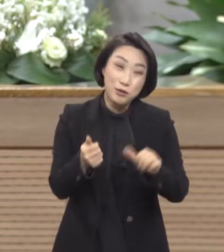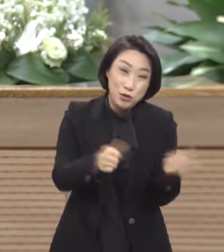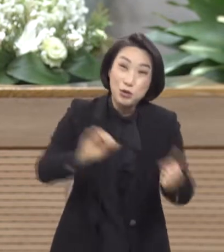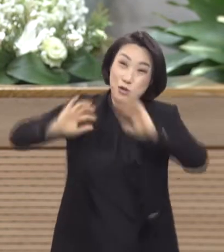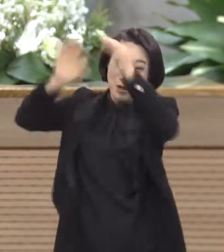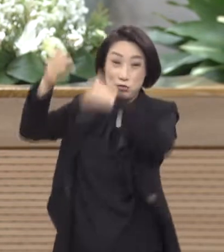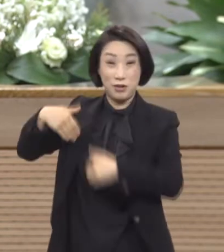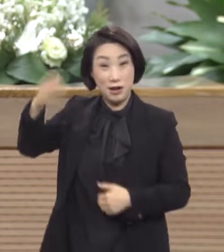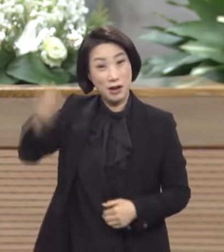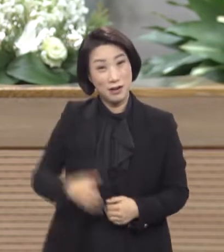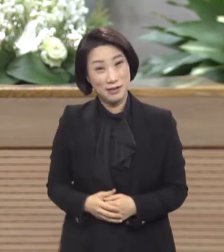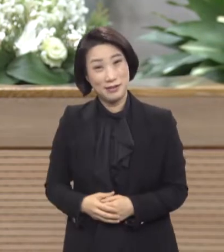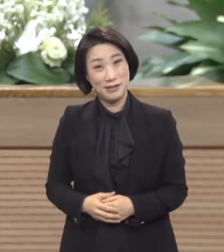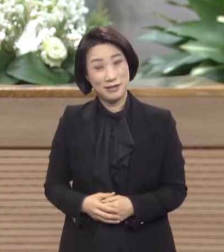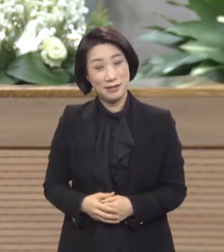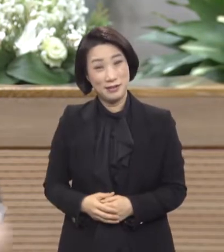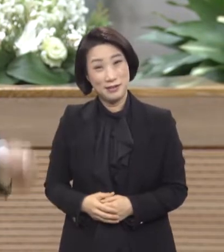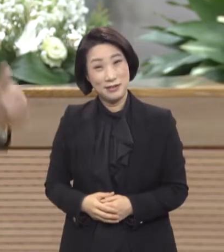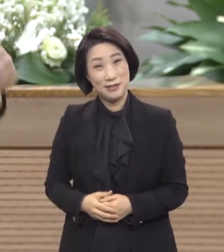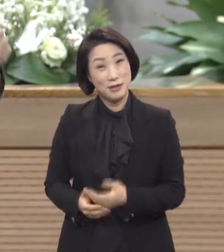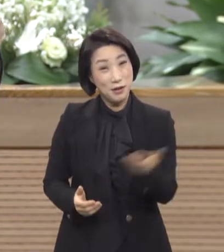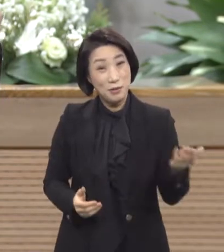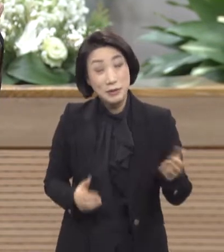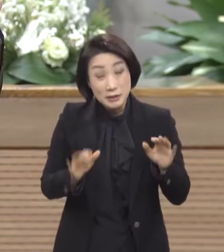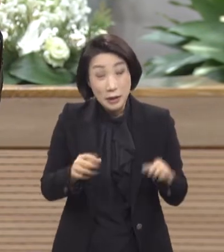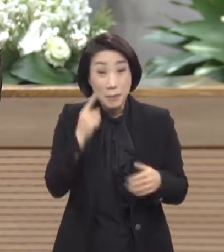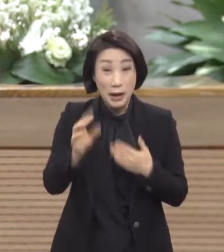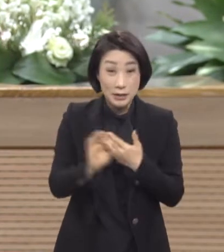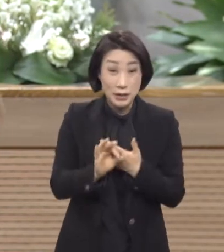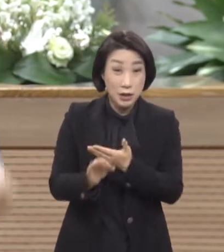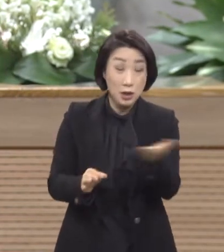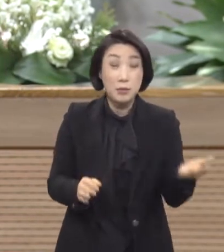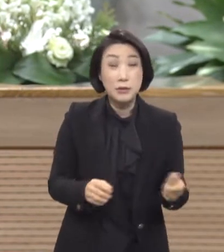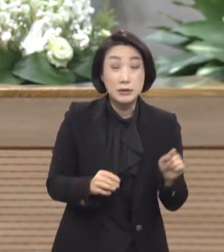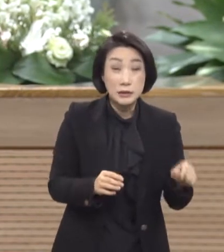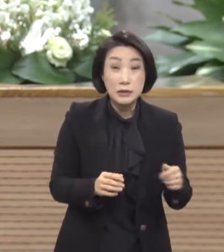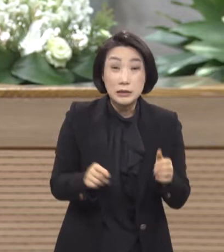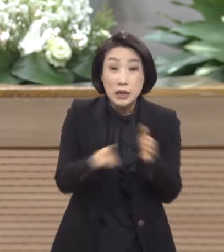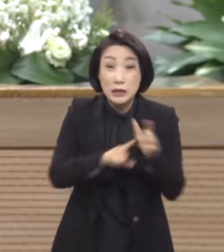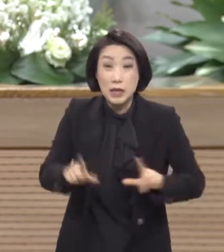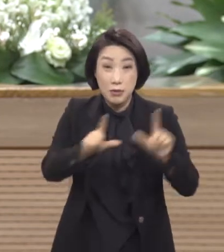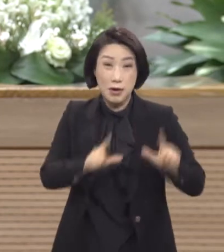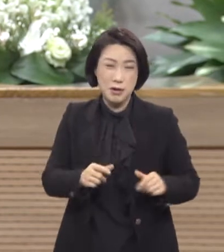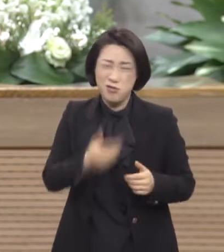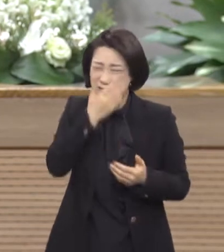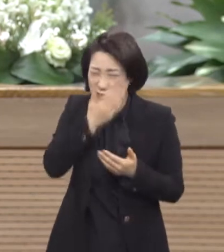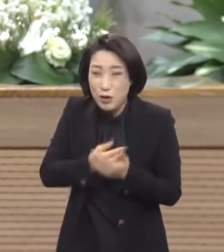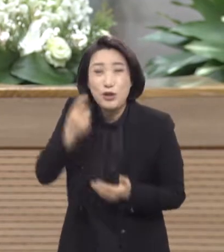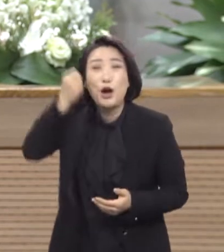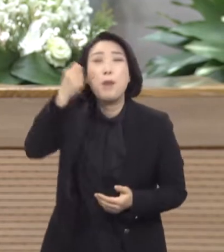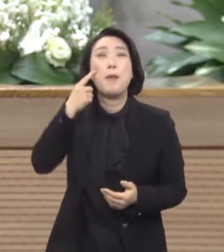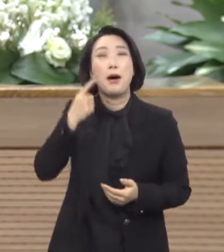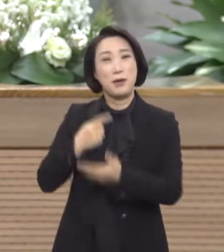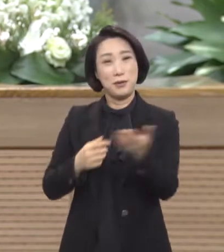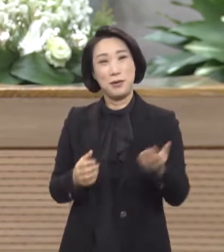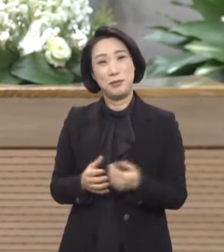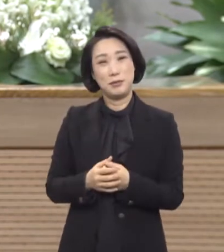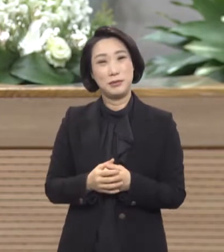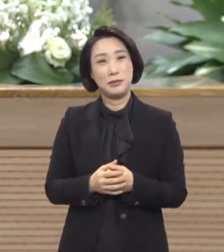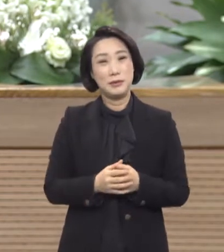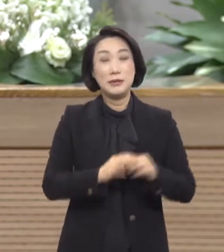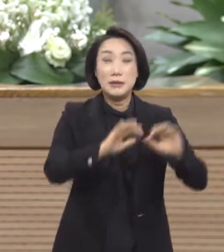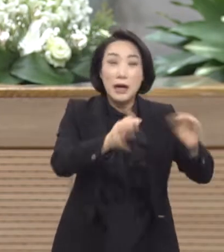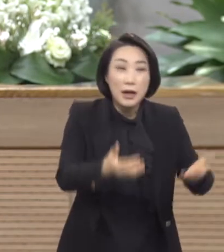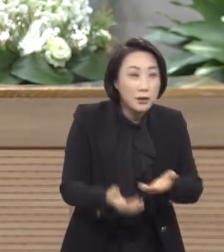천국이지 뭐. 까짓고 만약에 이런 정도로 신앙생활을 크게 여긴다면